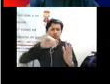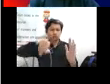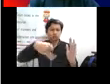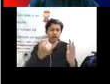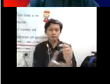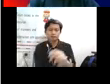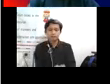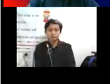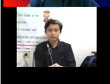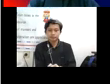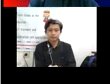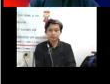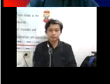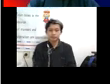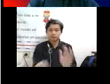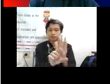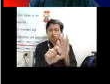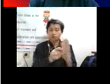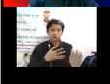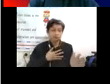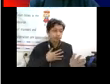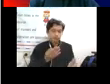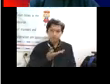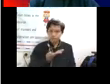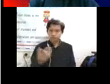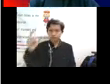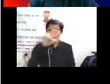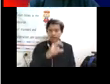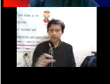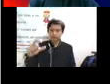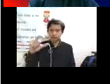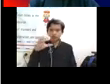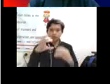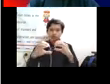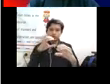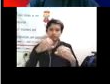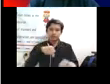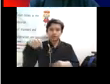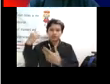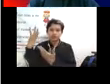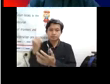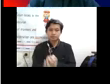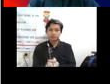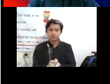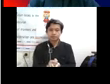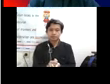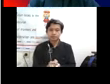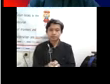misalkan mau mencari komunikasi Islam karya harjani hermi kita pilih klik impor ke